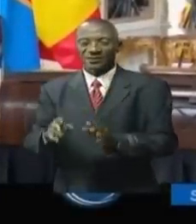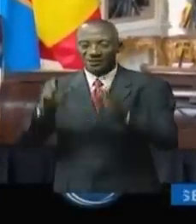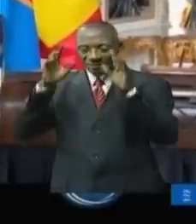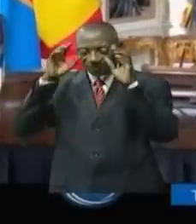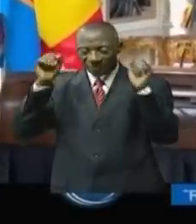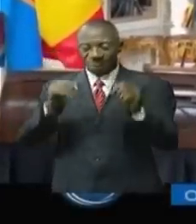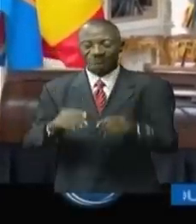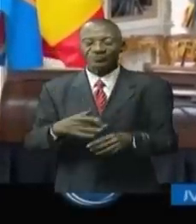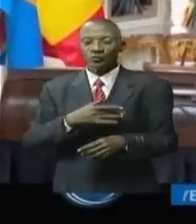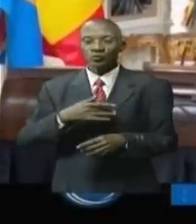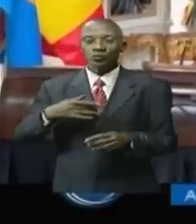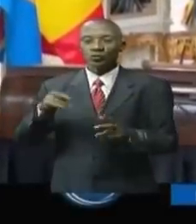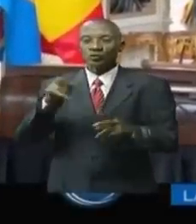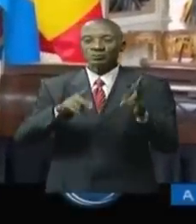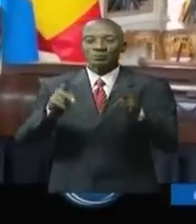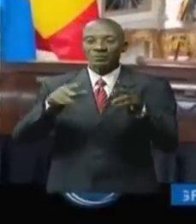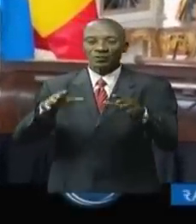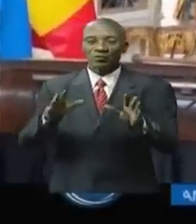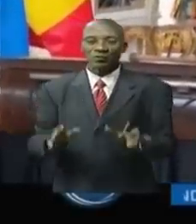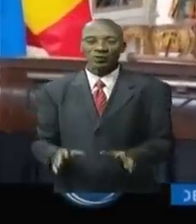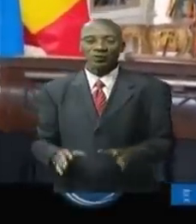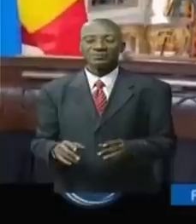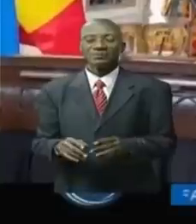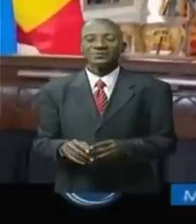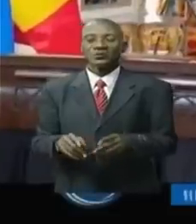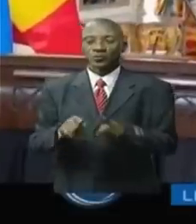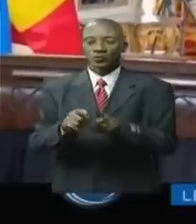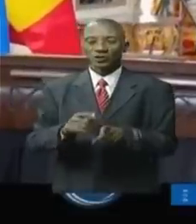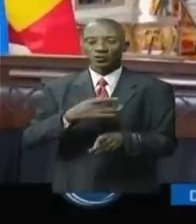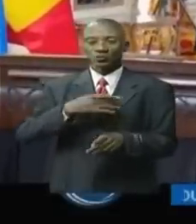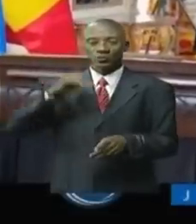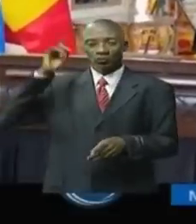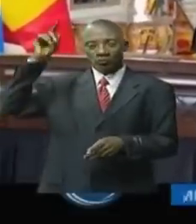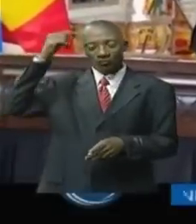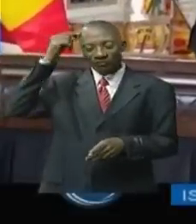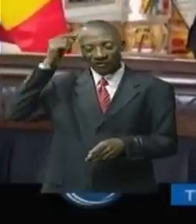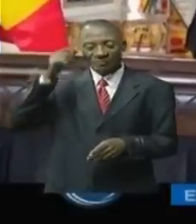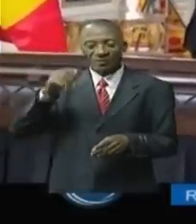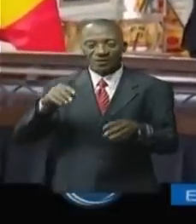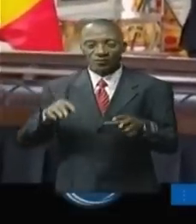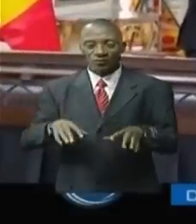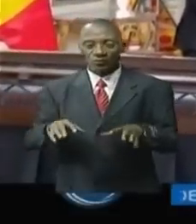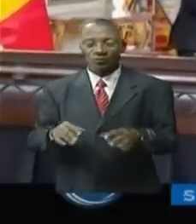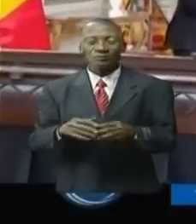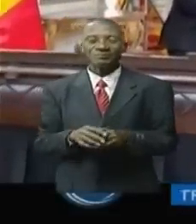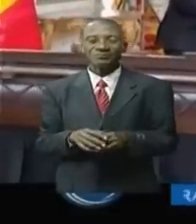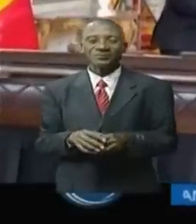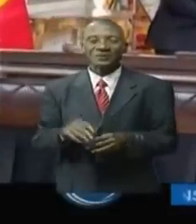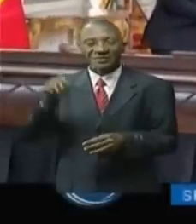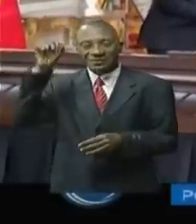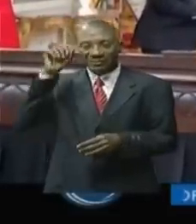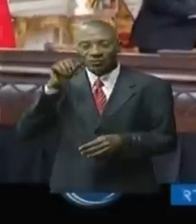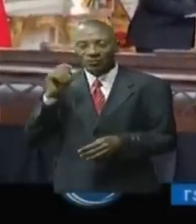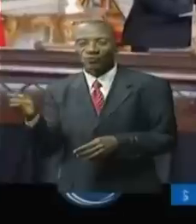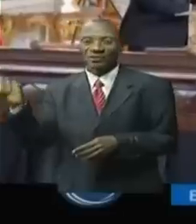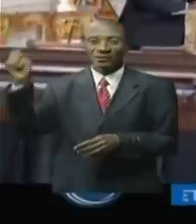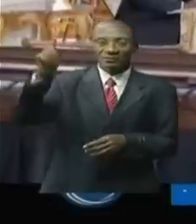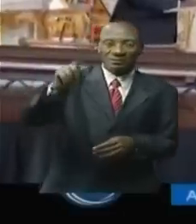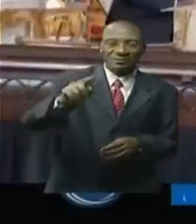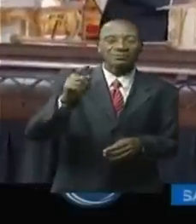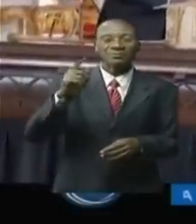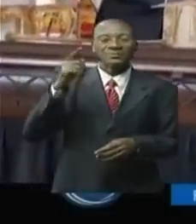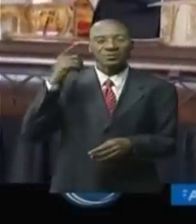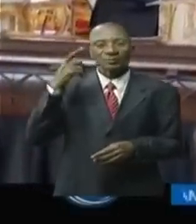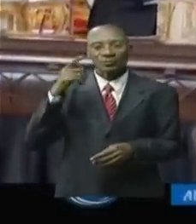peuple congolais et à celui du gouvernement que je dirige, je suis venu recevoir solennellement